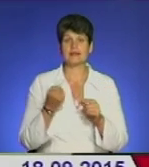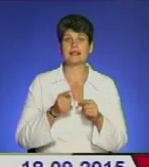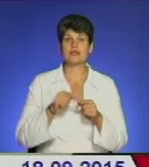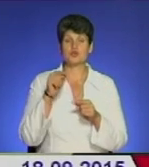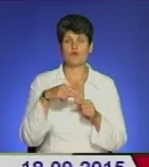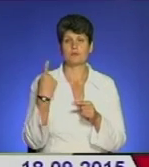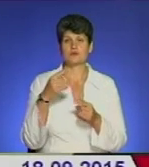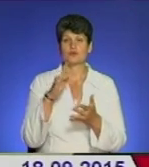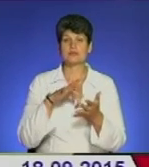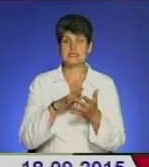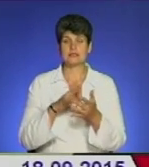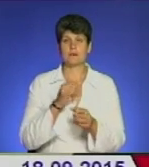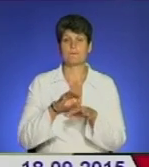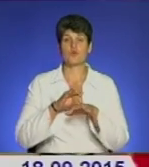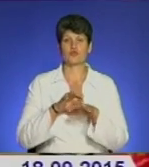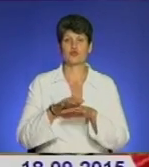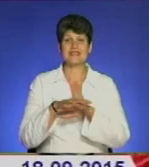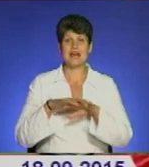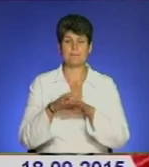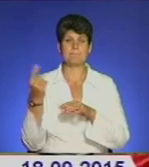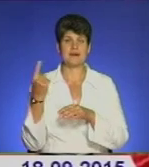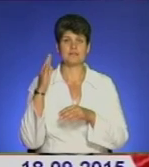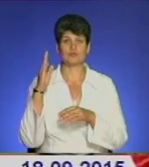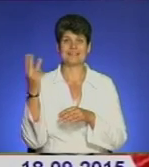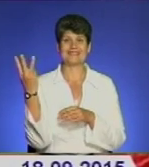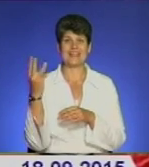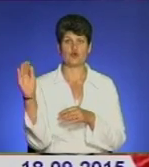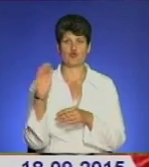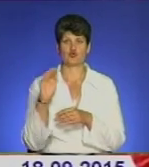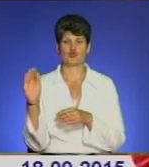обласному центрі проведуть ярмарки. Перший з них – 3 жовтня.